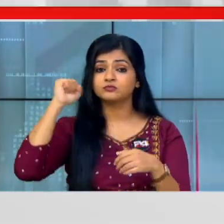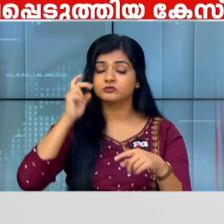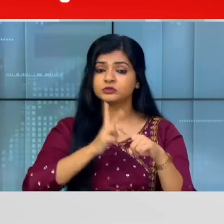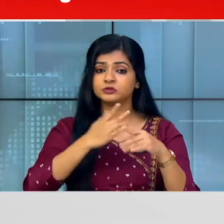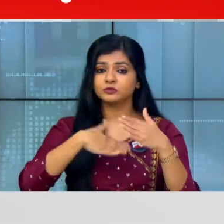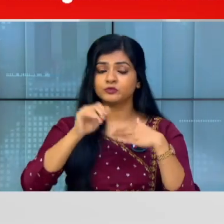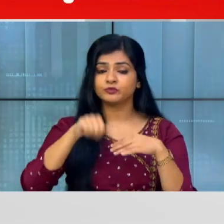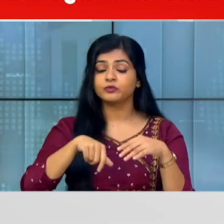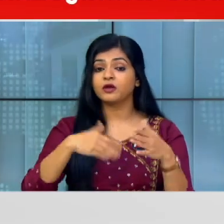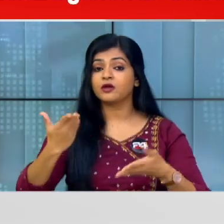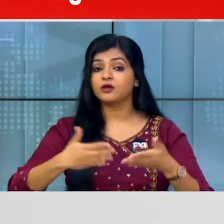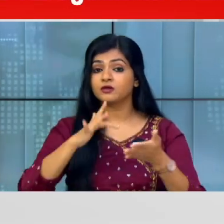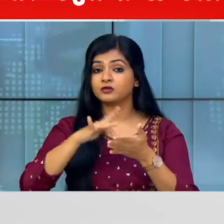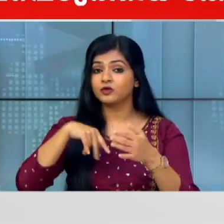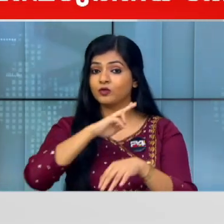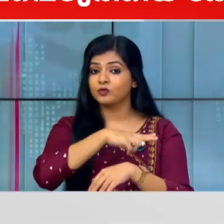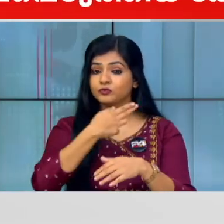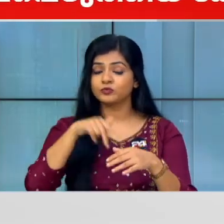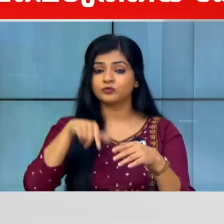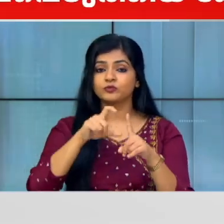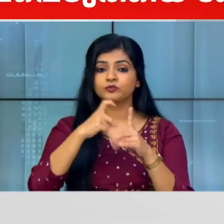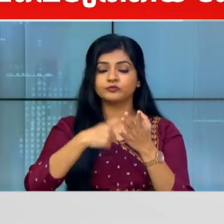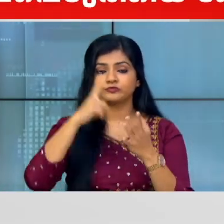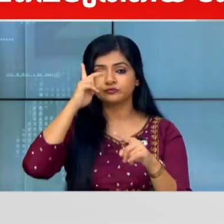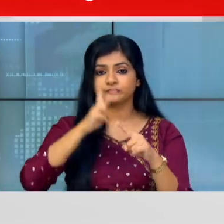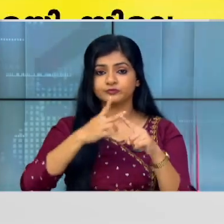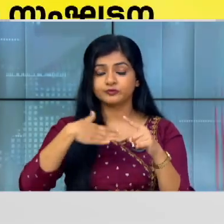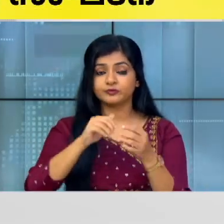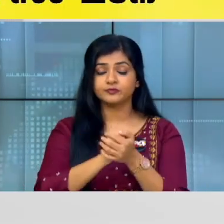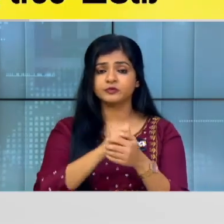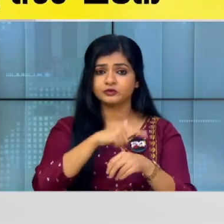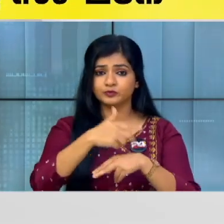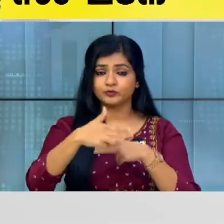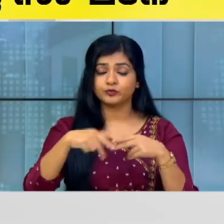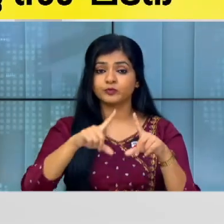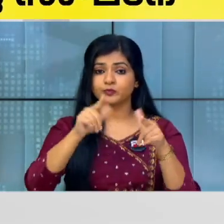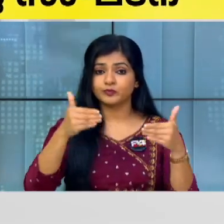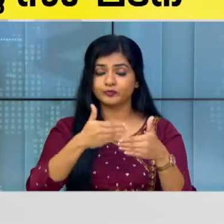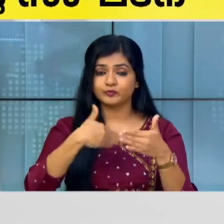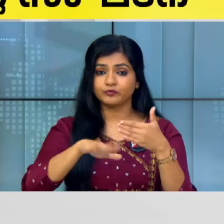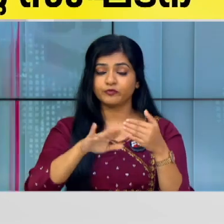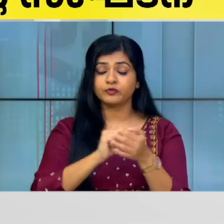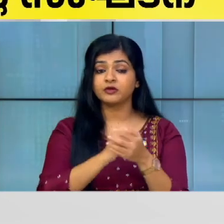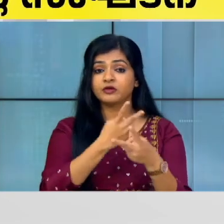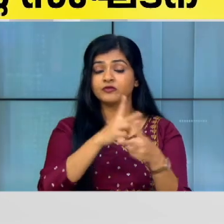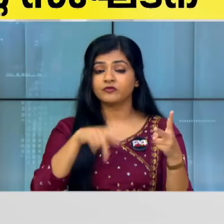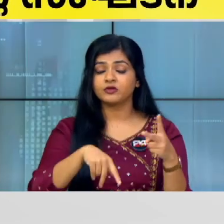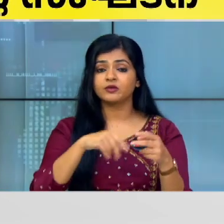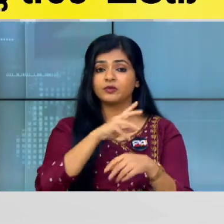തന്നെയാണ് തീരുമാനം. ഇന്നെന്തായാലും ഈ അല്പസമയത്തിനകം തന്നെ ജനറൽ ബോഡി യോഗം ചേരുന്നുണ്ട്. വിവിധ